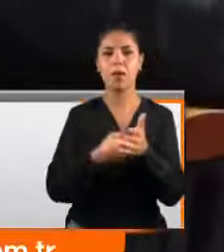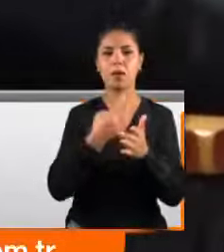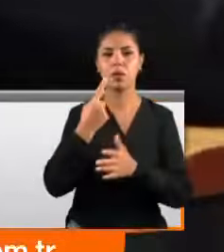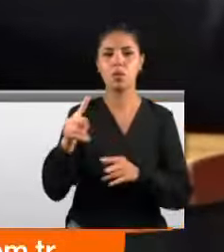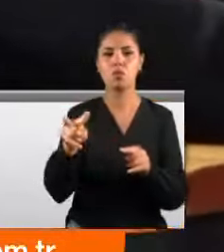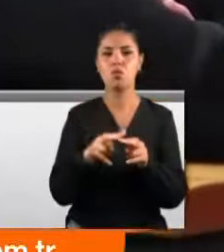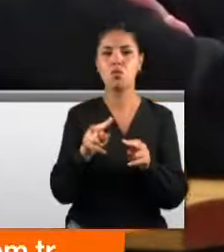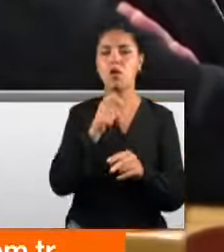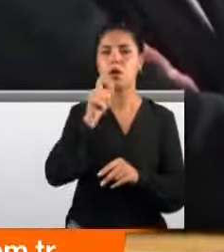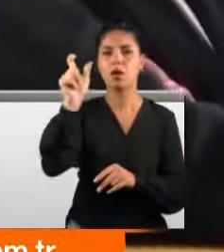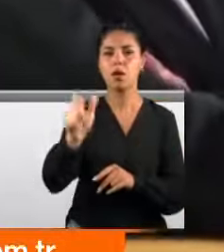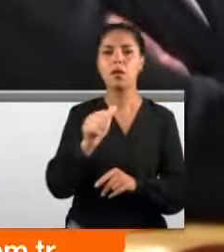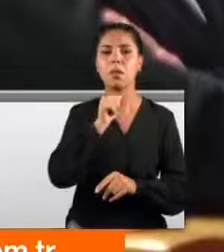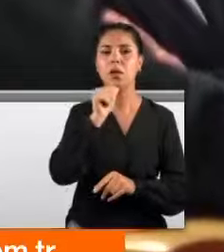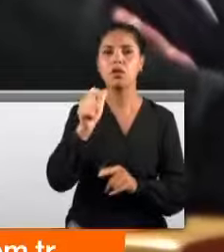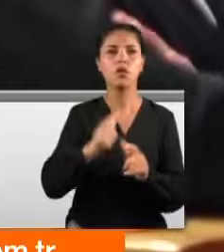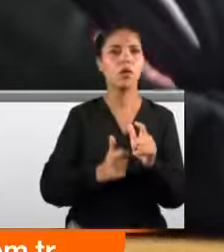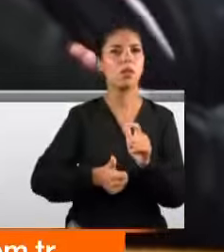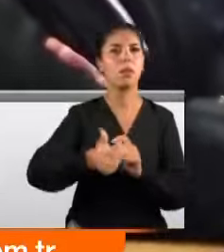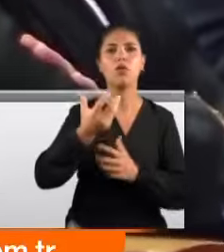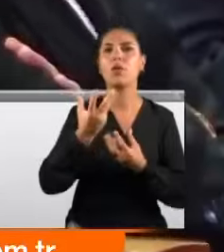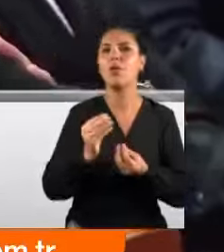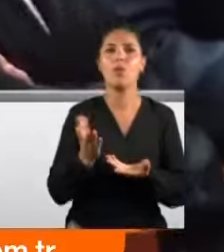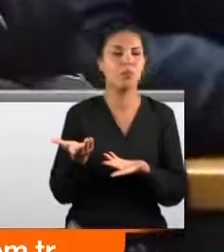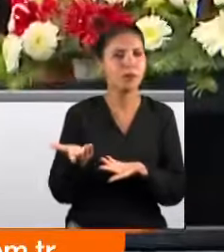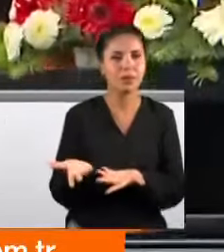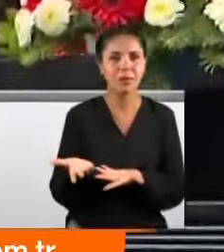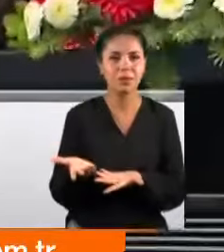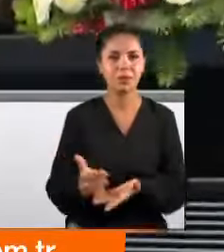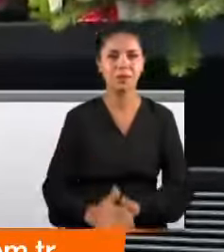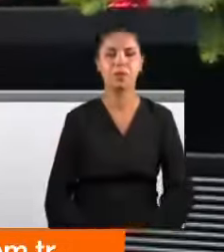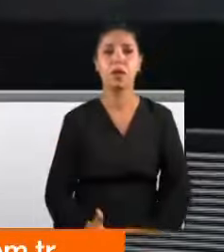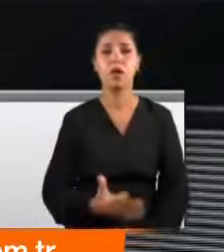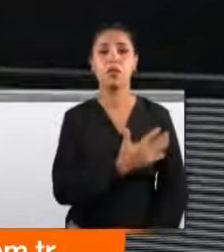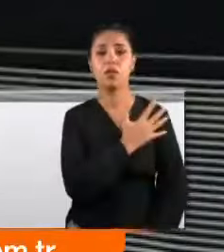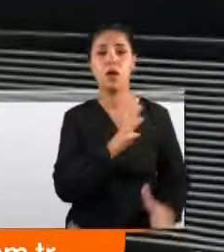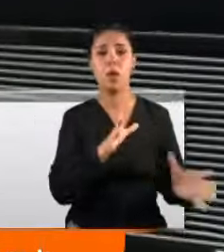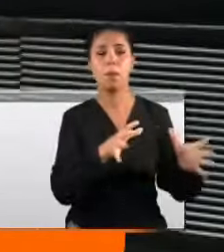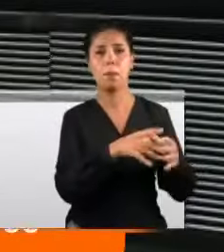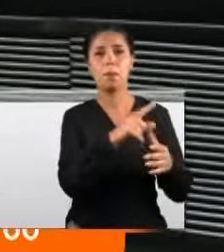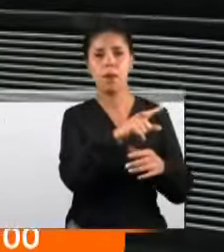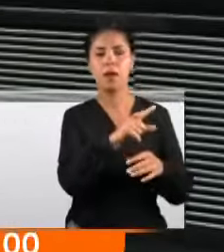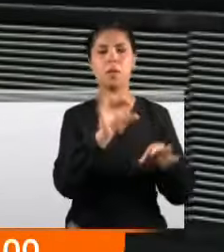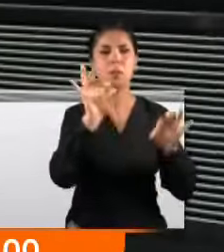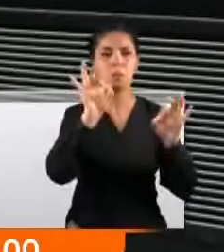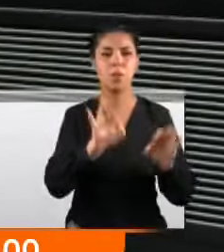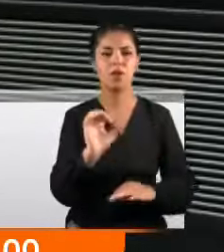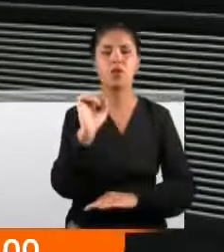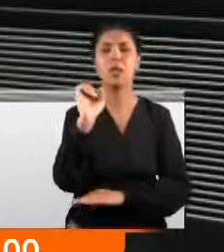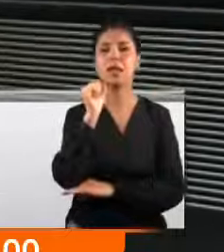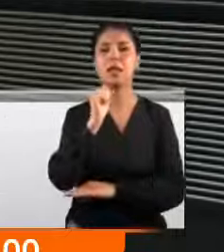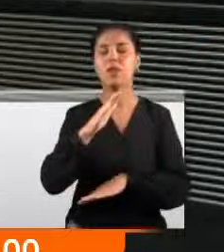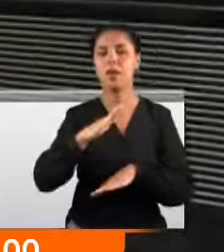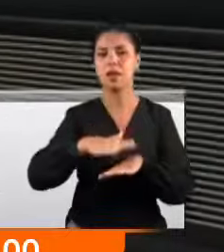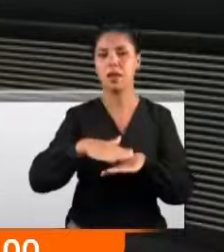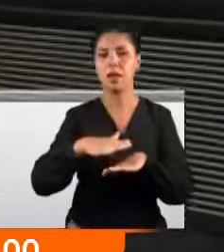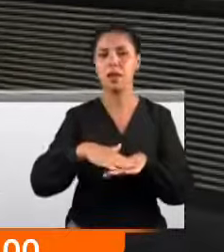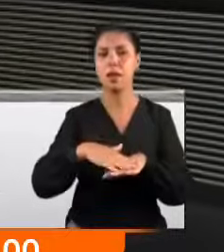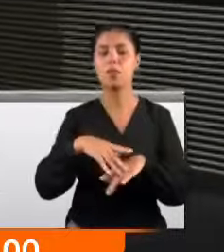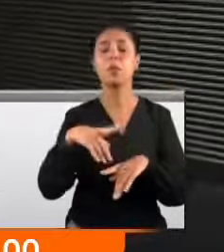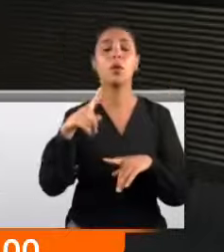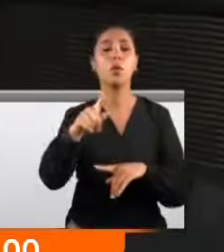Karayalçın hiçbir zaman CHP'de genel başkanlık koltuğuna oturmamıştı. CHP'nin sembolik açılışını Sivas'ta yaptığı tüzük kurultayı Ankara'da